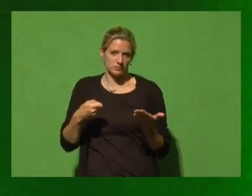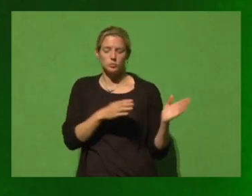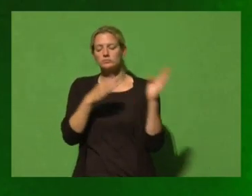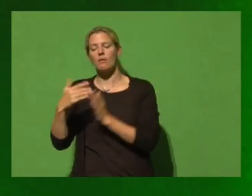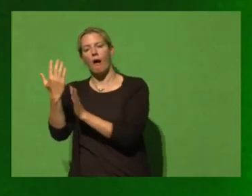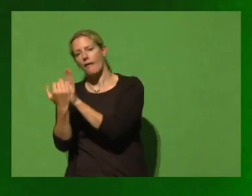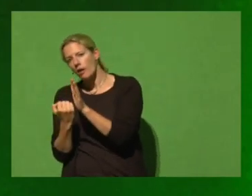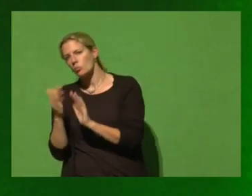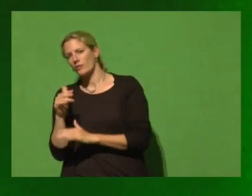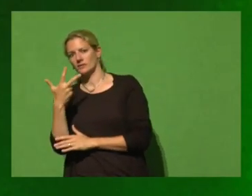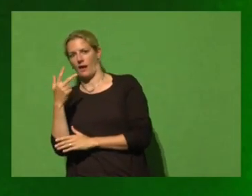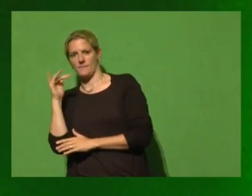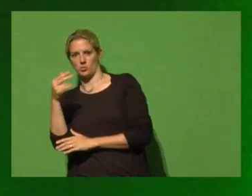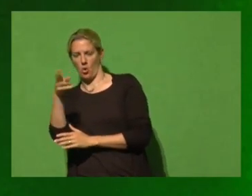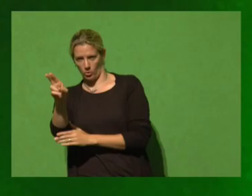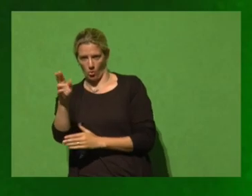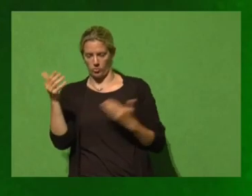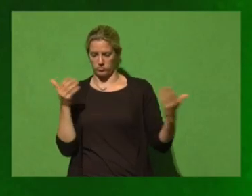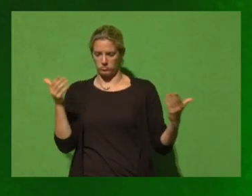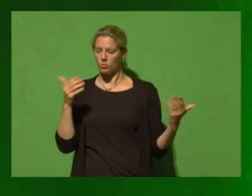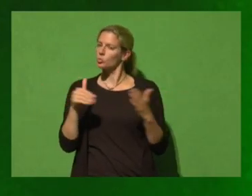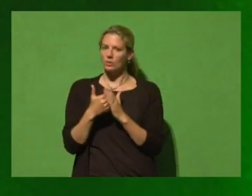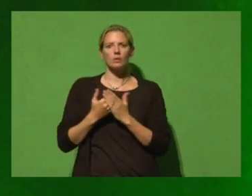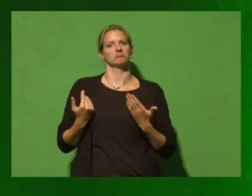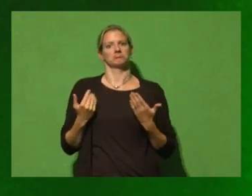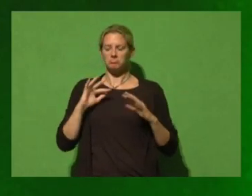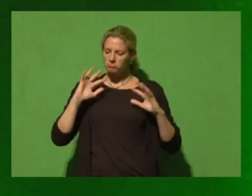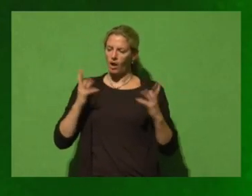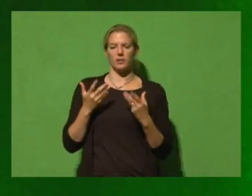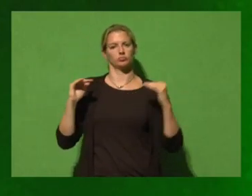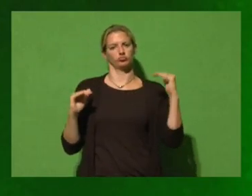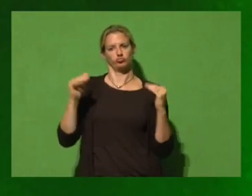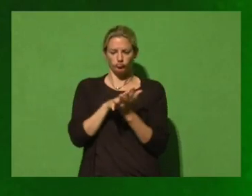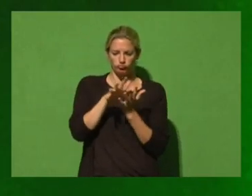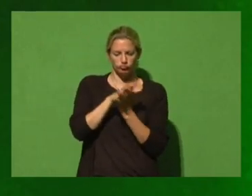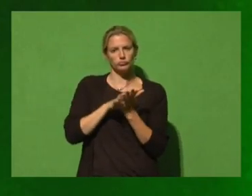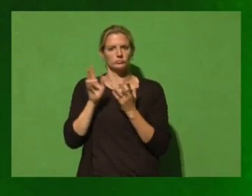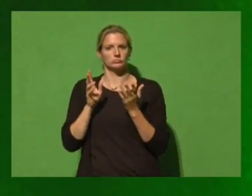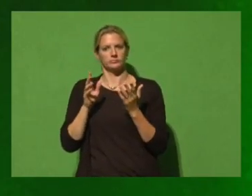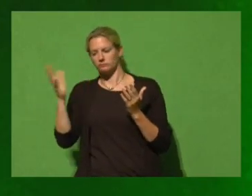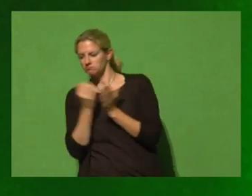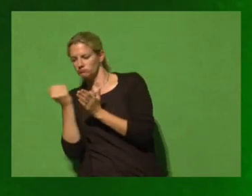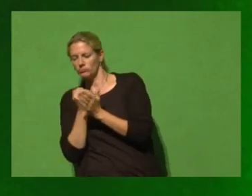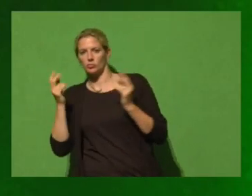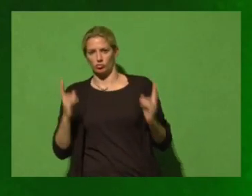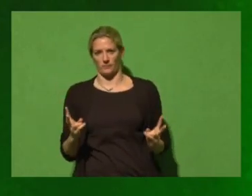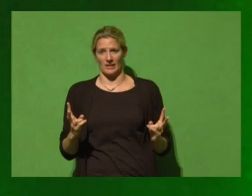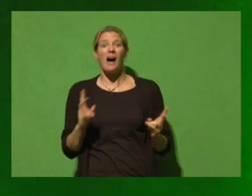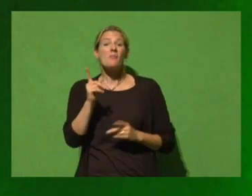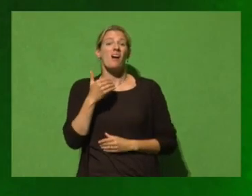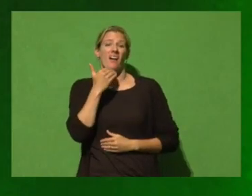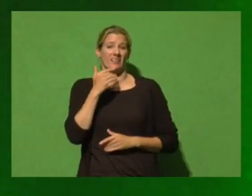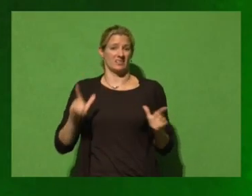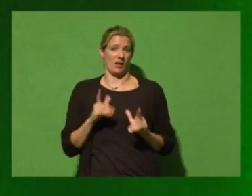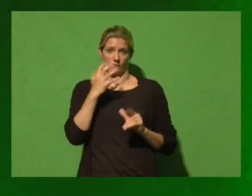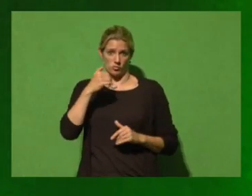3 Millionen Euro und können somit alle vorgesehenen Anforderungen erfüllen für dieses Jahr. Dennoch möchte ich die Redezeit nutzen, einen Blick